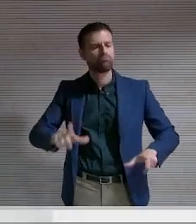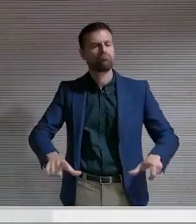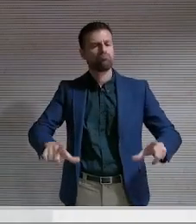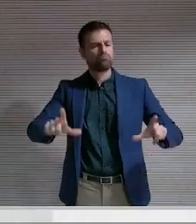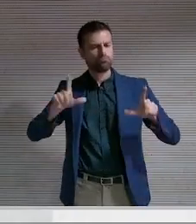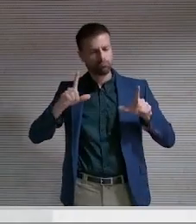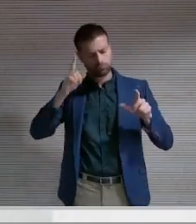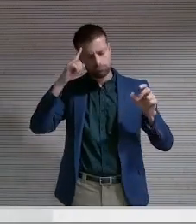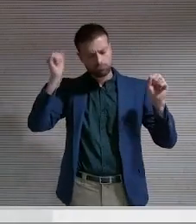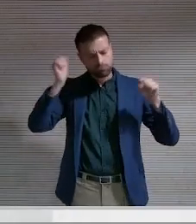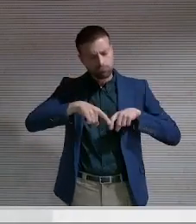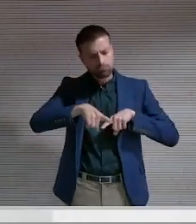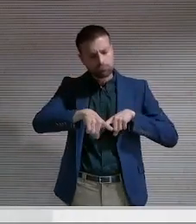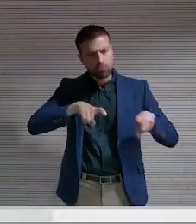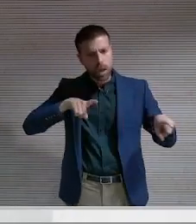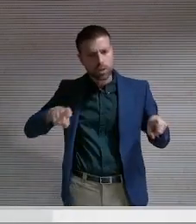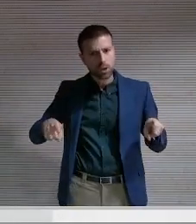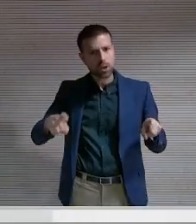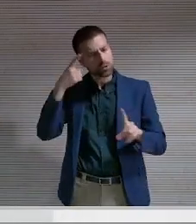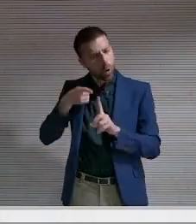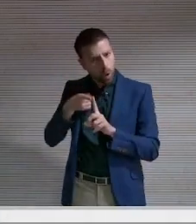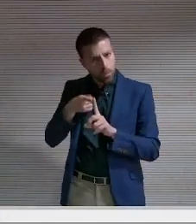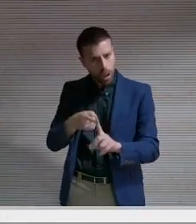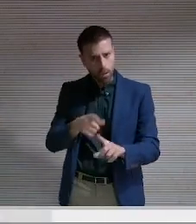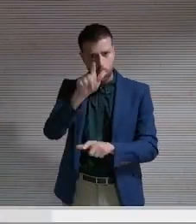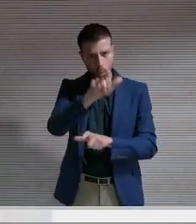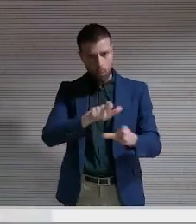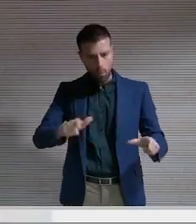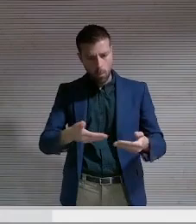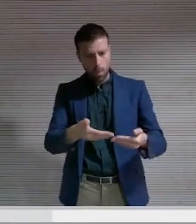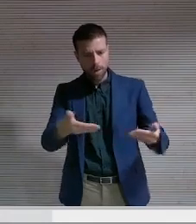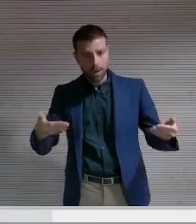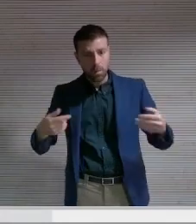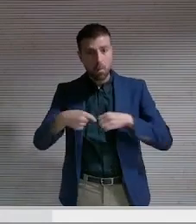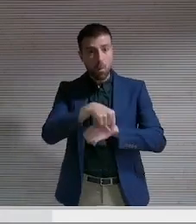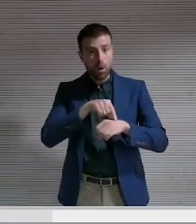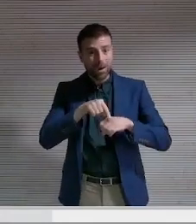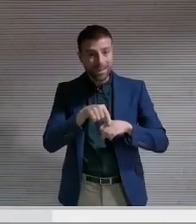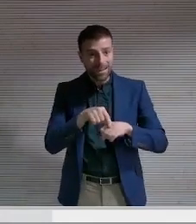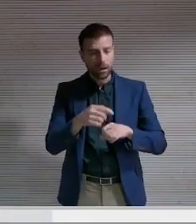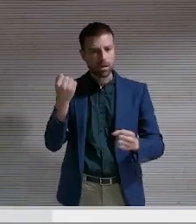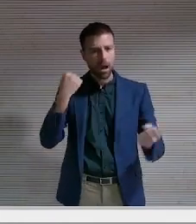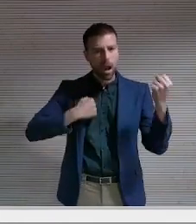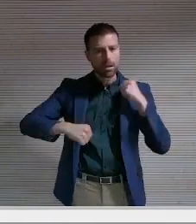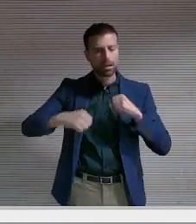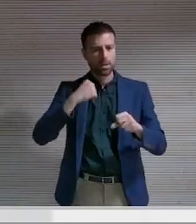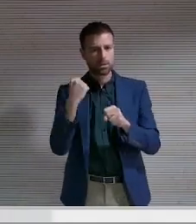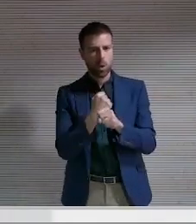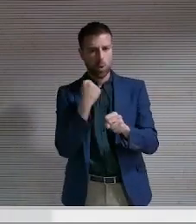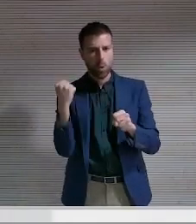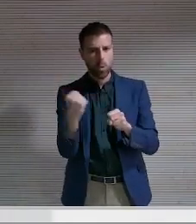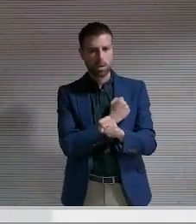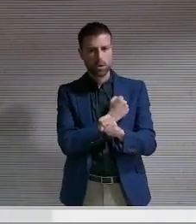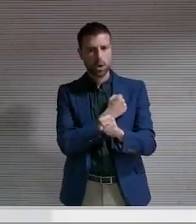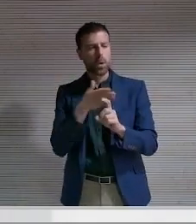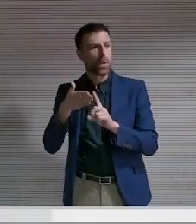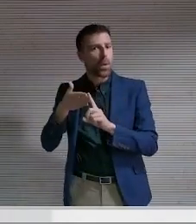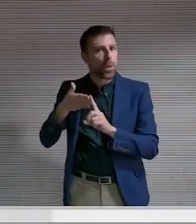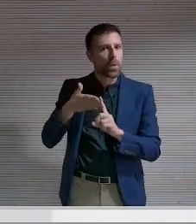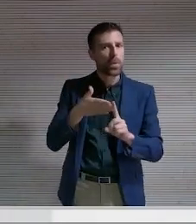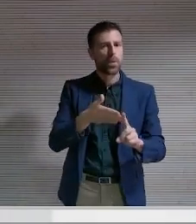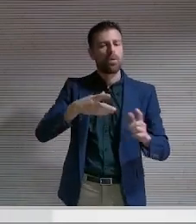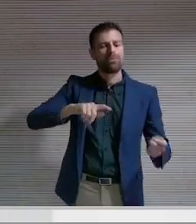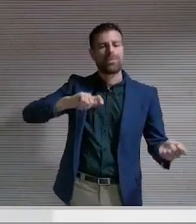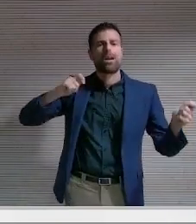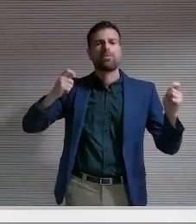decisions, amb polítiques que ataquen les polítiques actives d'ocupació en un sentit transformador del